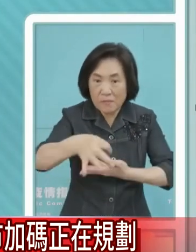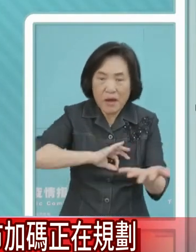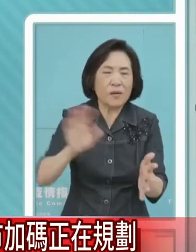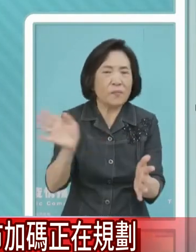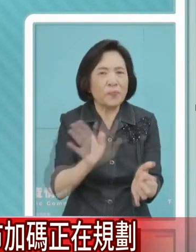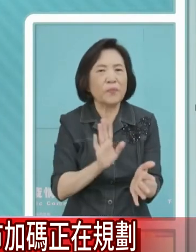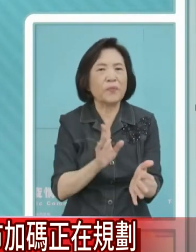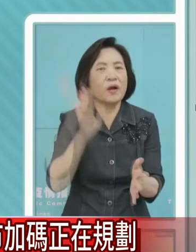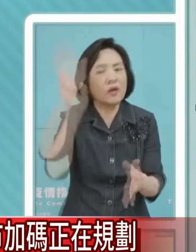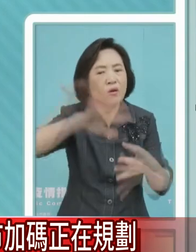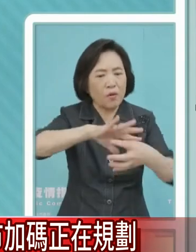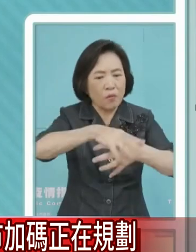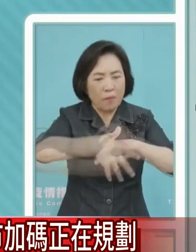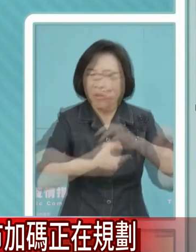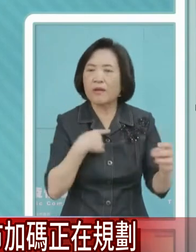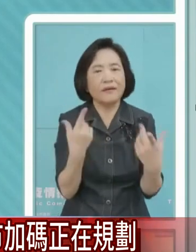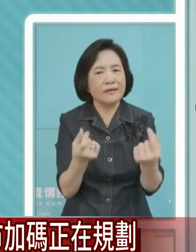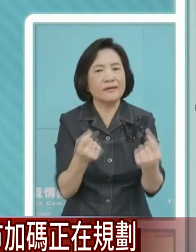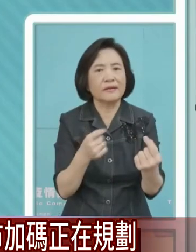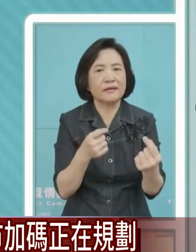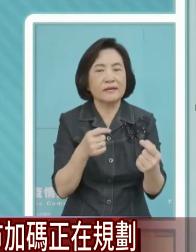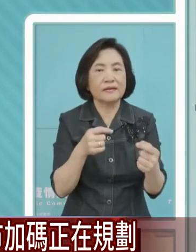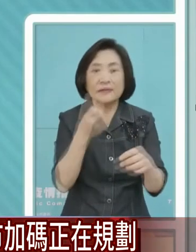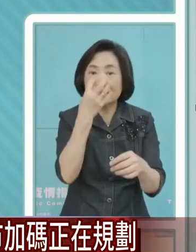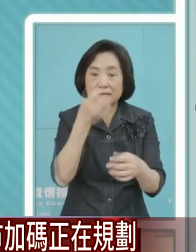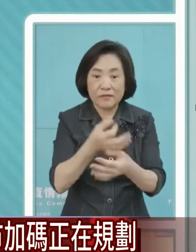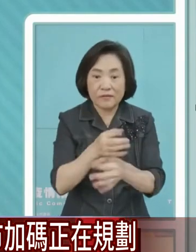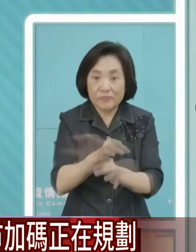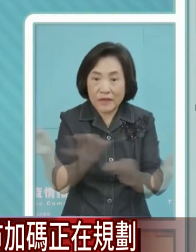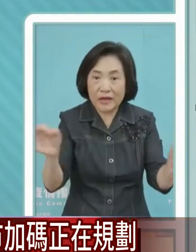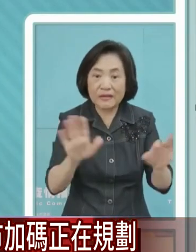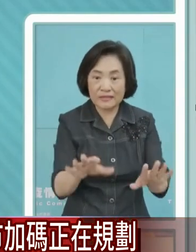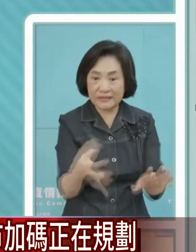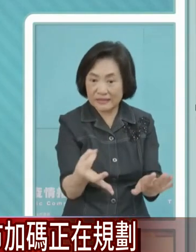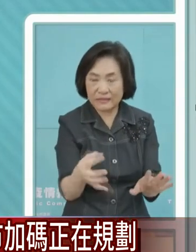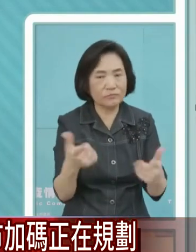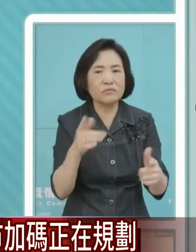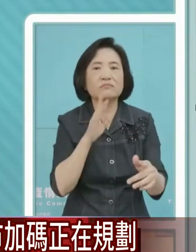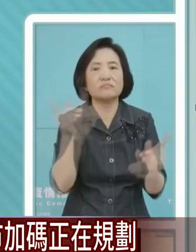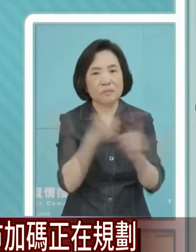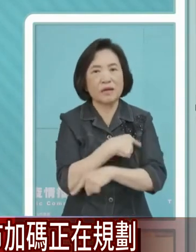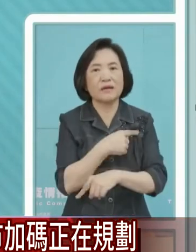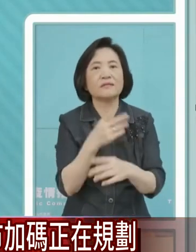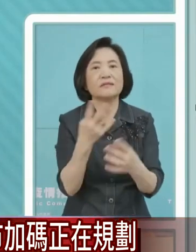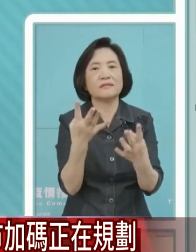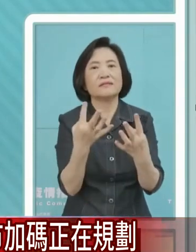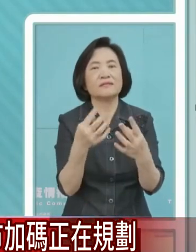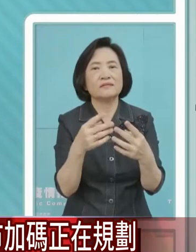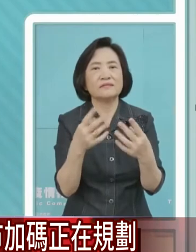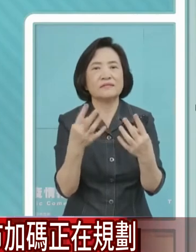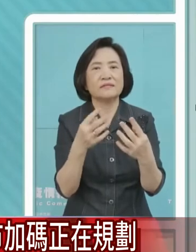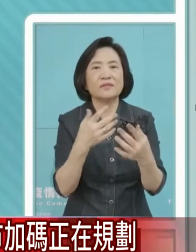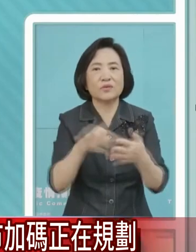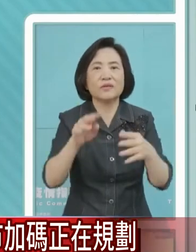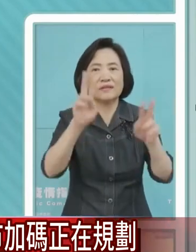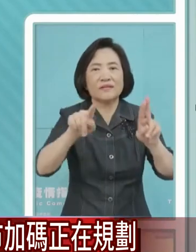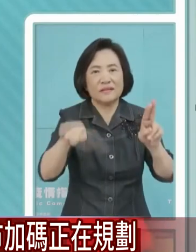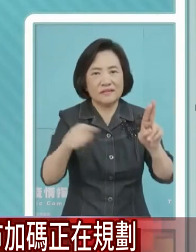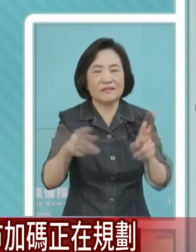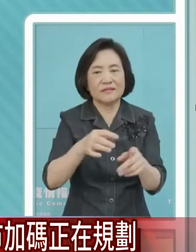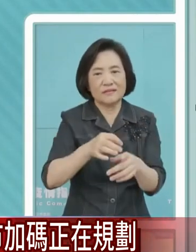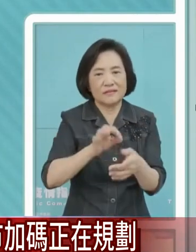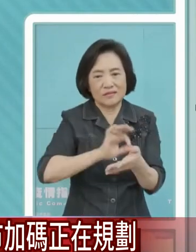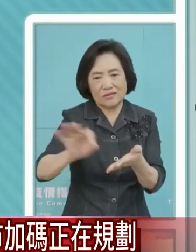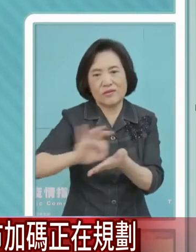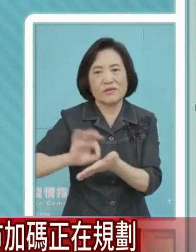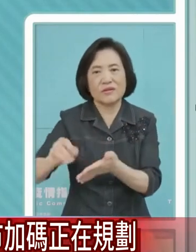果香港，哦，要花5000块港币，他就全部用电子支付。你想想看哦，如果我们假设我们现